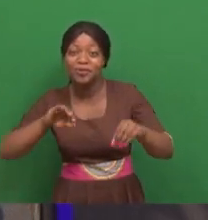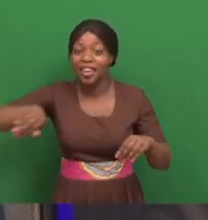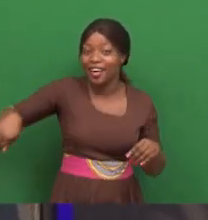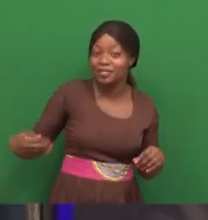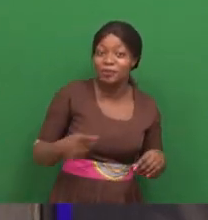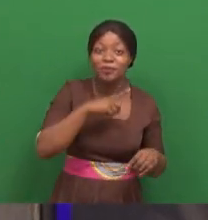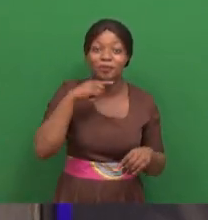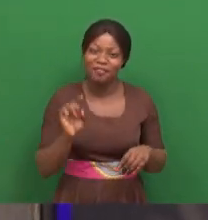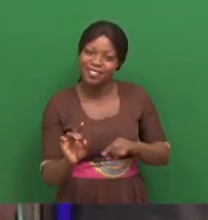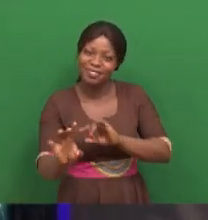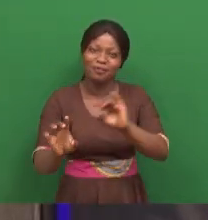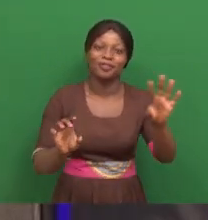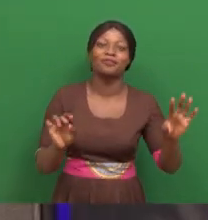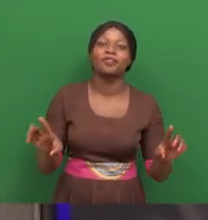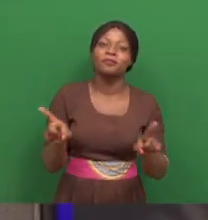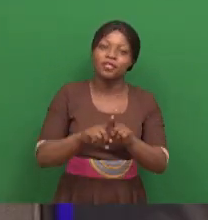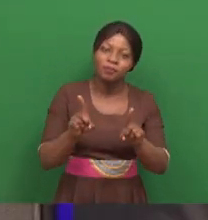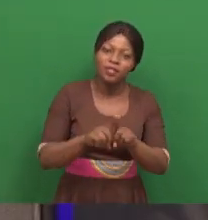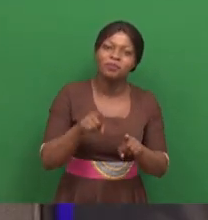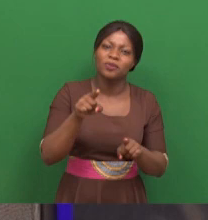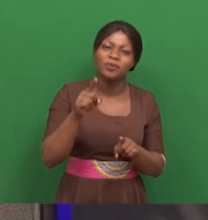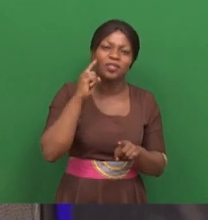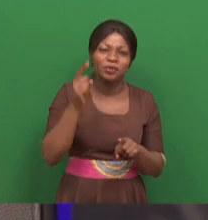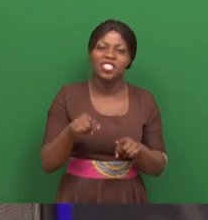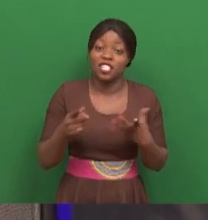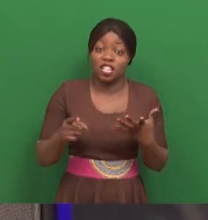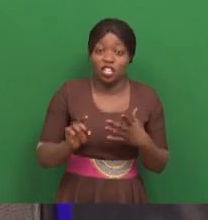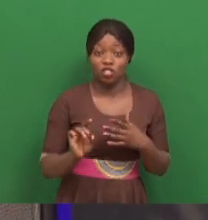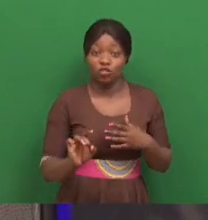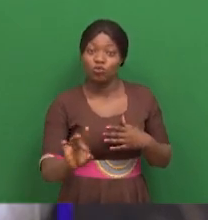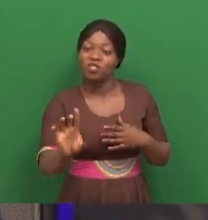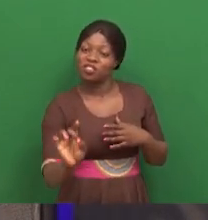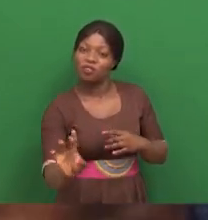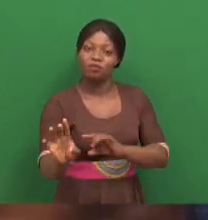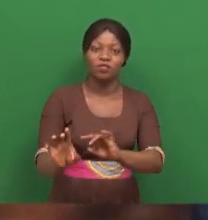choice ndeyani ndeyangu kana wapinda muchikochikari chekombi choice